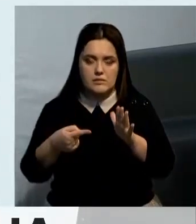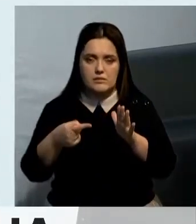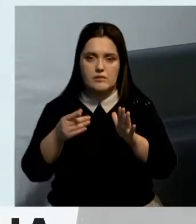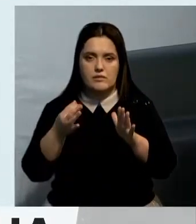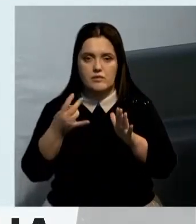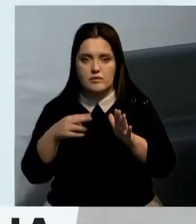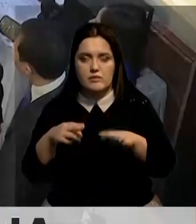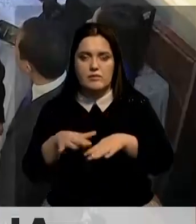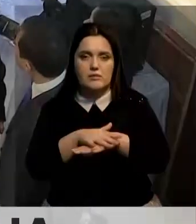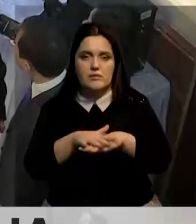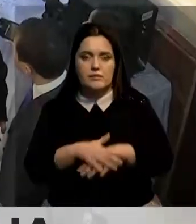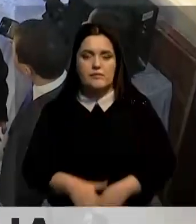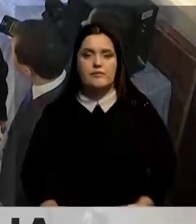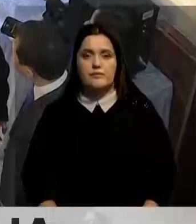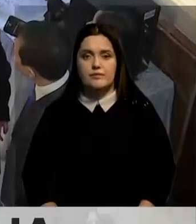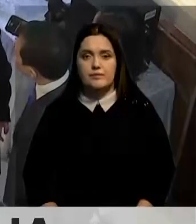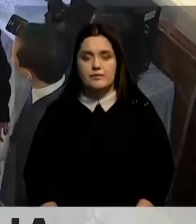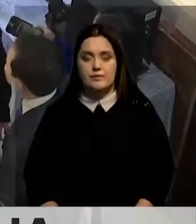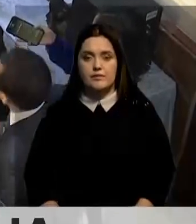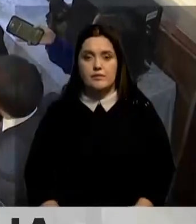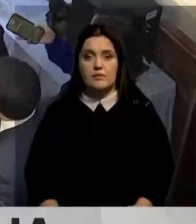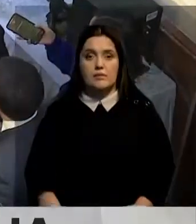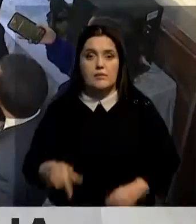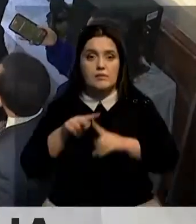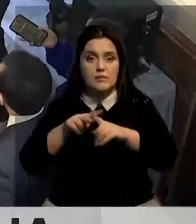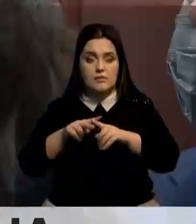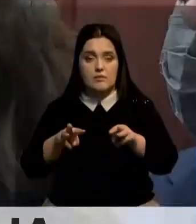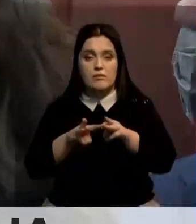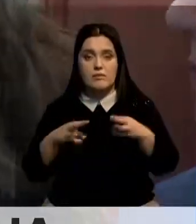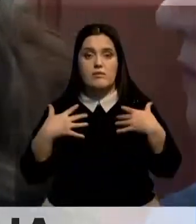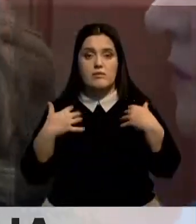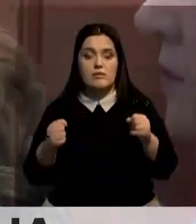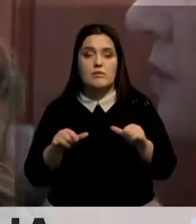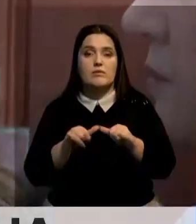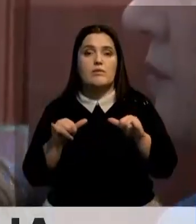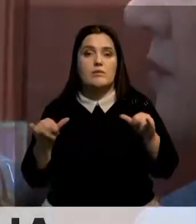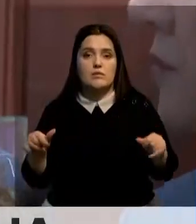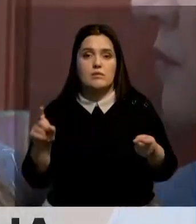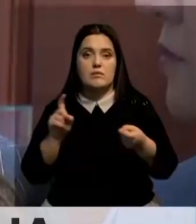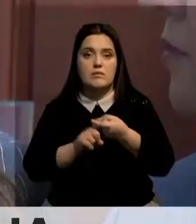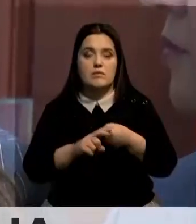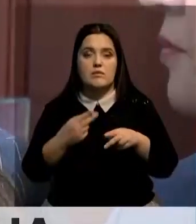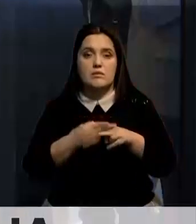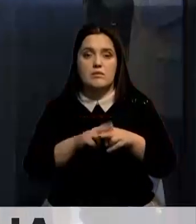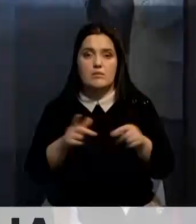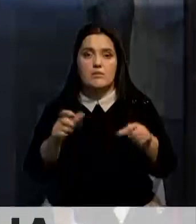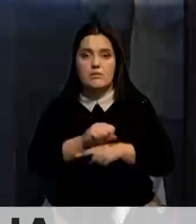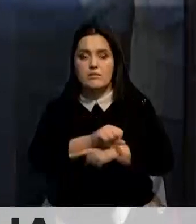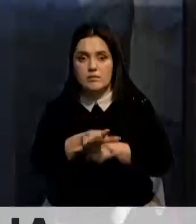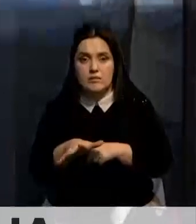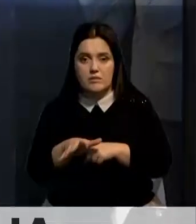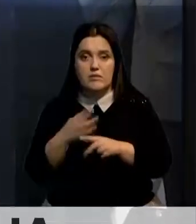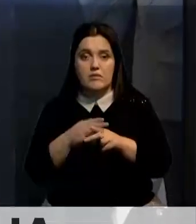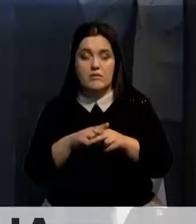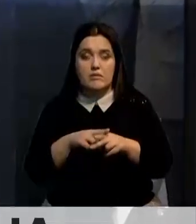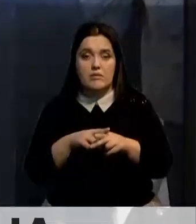и населения. В последние годы нагрузка на Минздрав увеличилась, и связано это не только с пандемией коронавируса. На